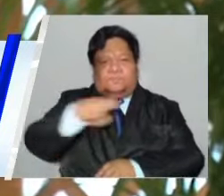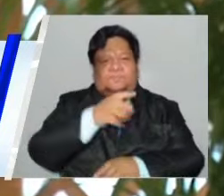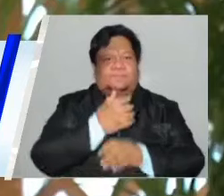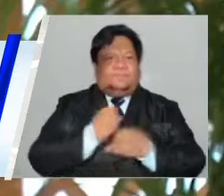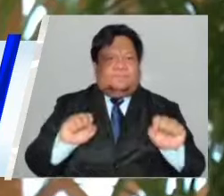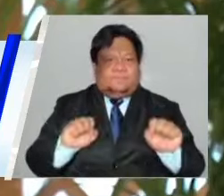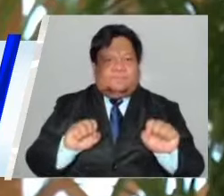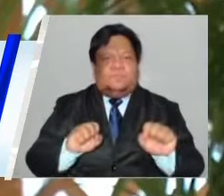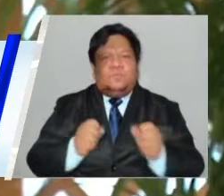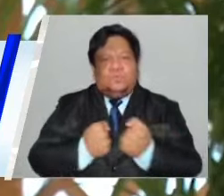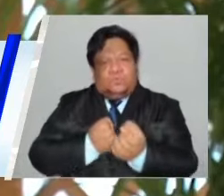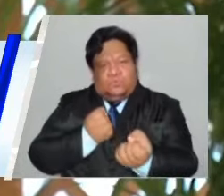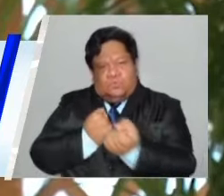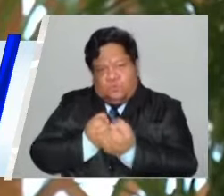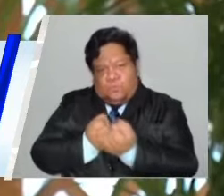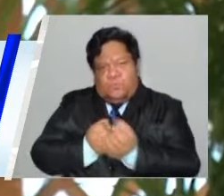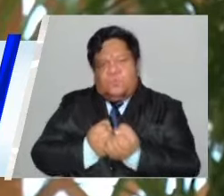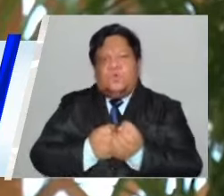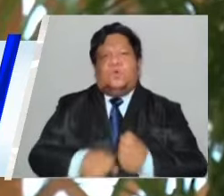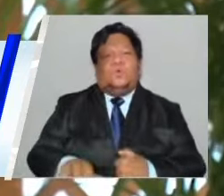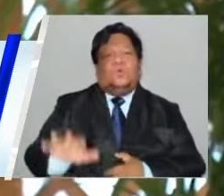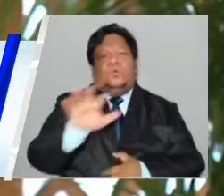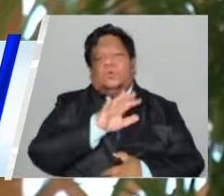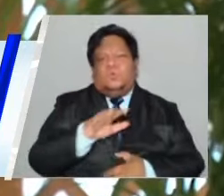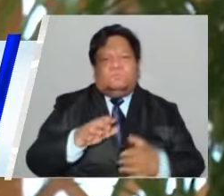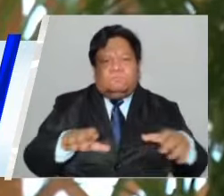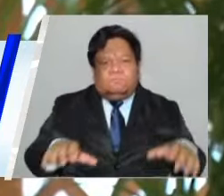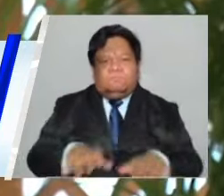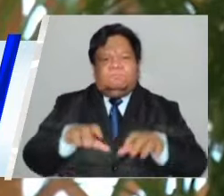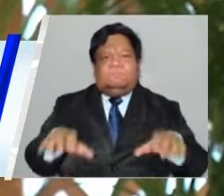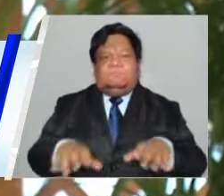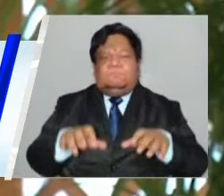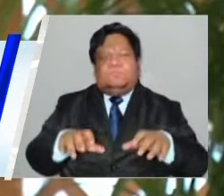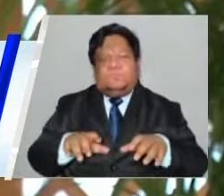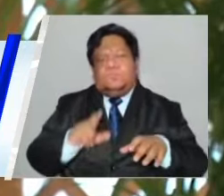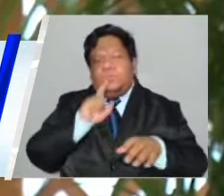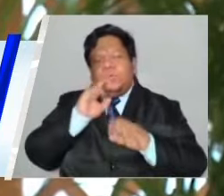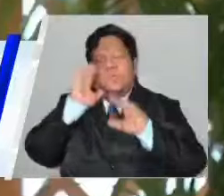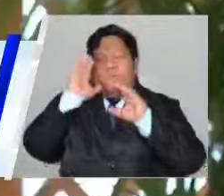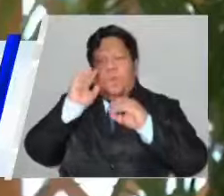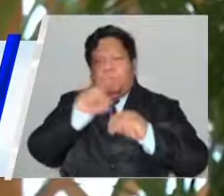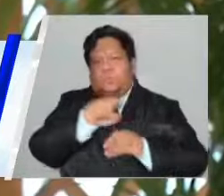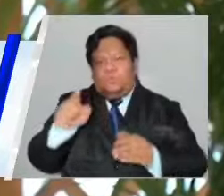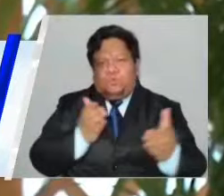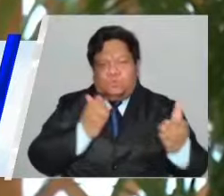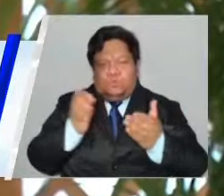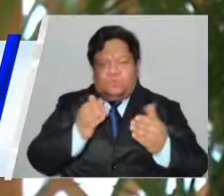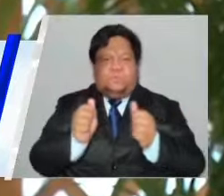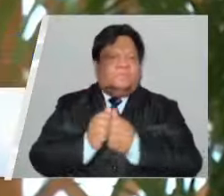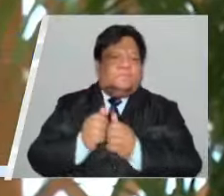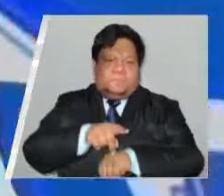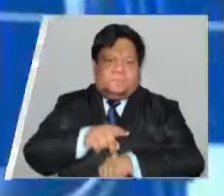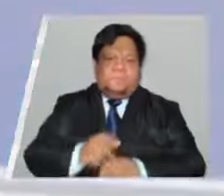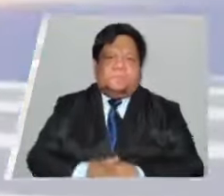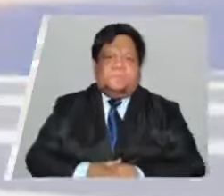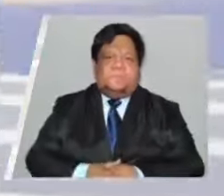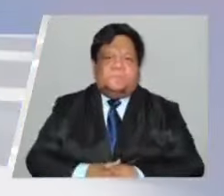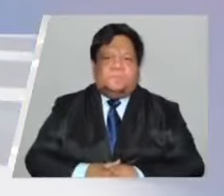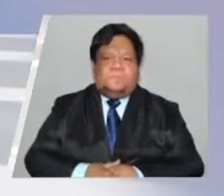inyong mga hakbang, at umaasang maglilingkod kayo ng may katapatan sa ating bayan.